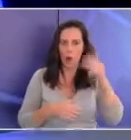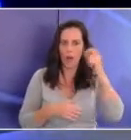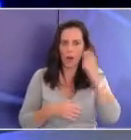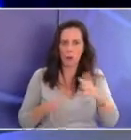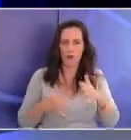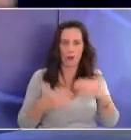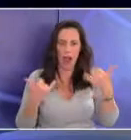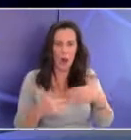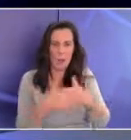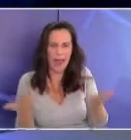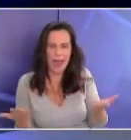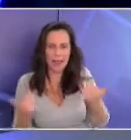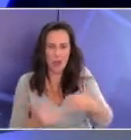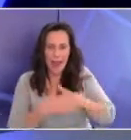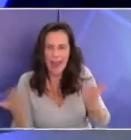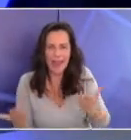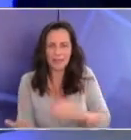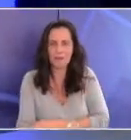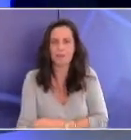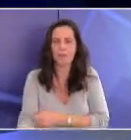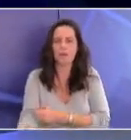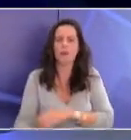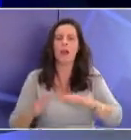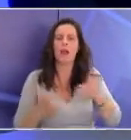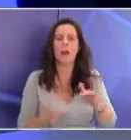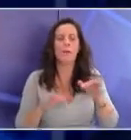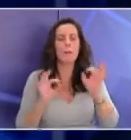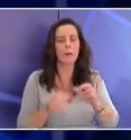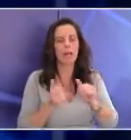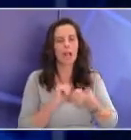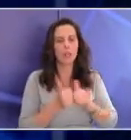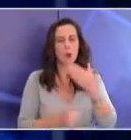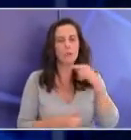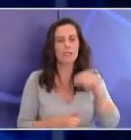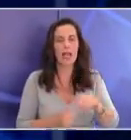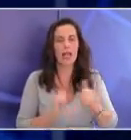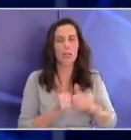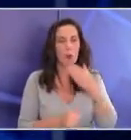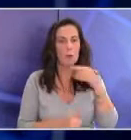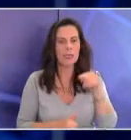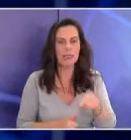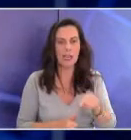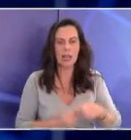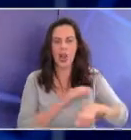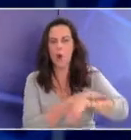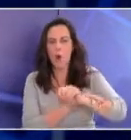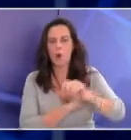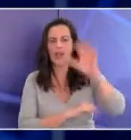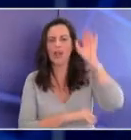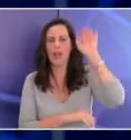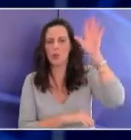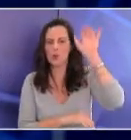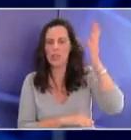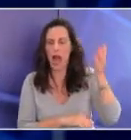מה שלא קורה כמעט היום, תגידו לחברים, בסיכום הדיון הזה, עד כמה באמת הספורט הישראלי, הספורט עצמו, הכדורגל, הכדורסל